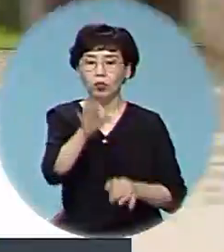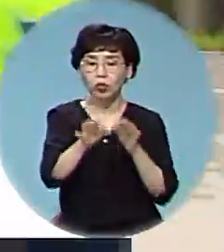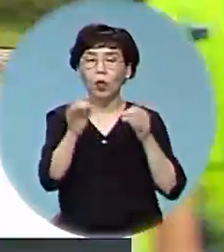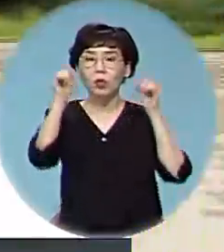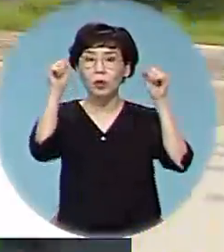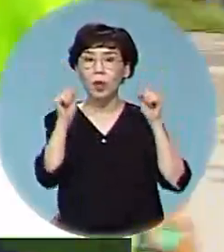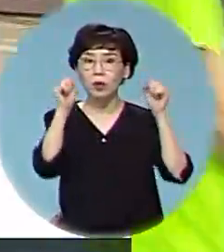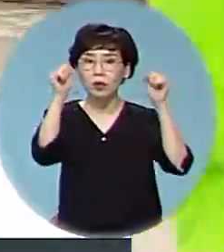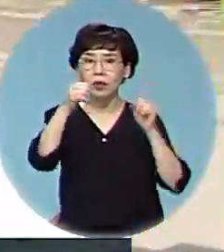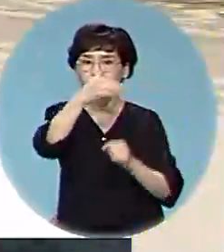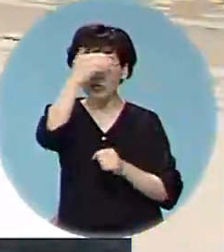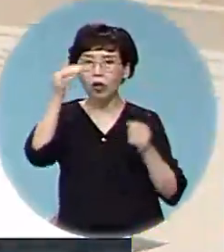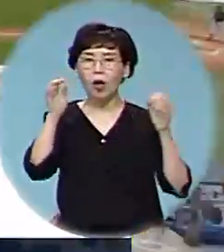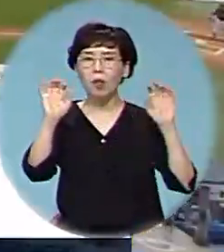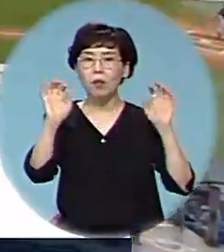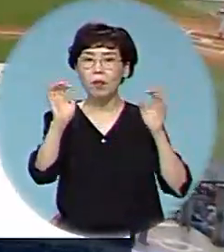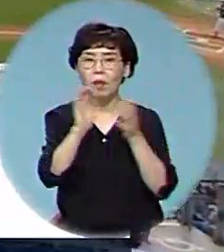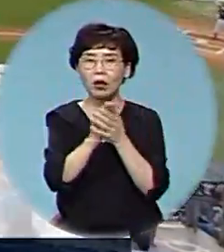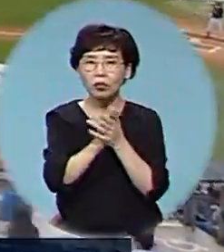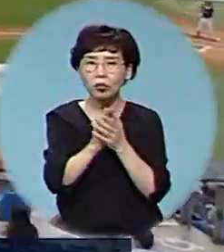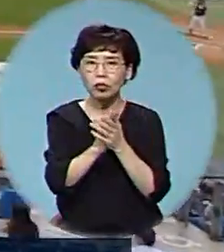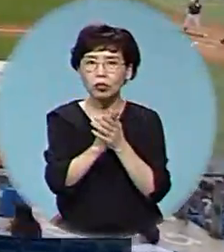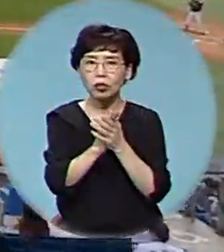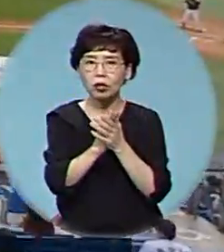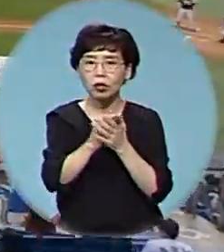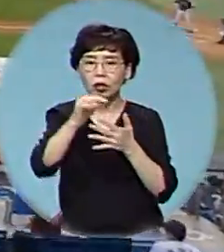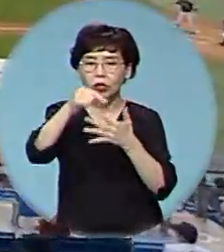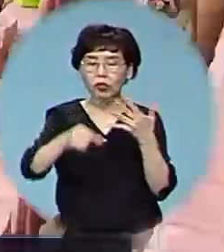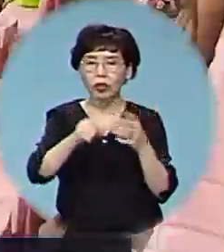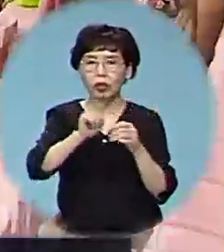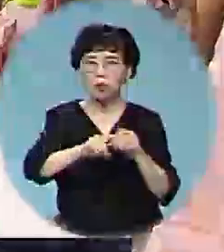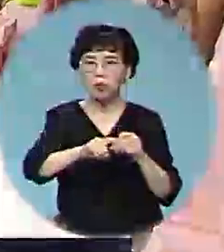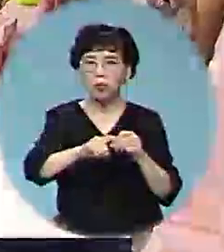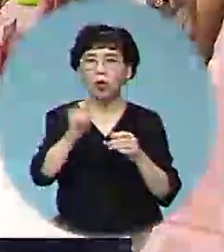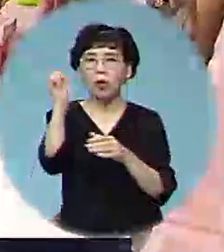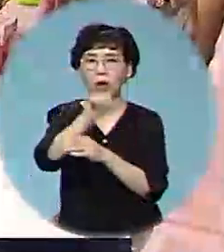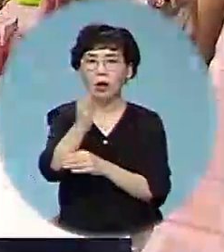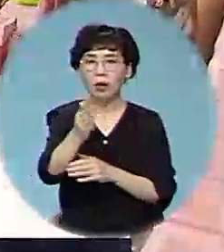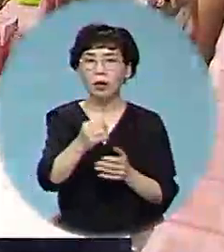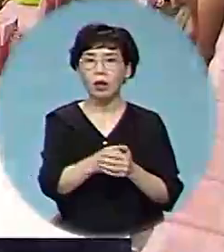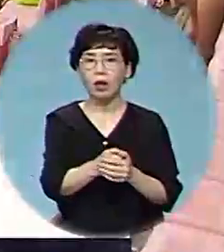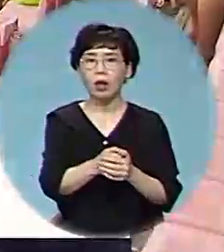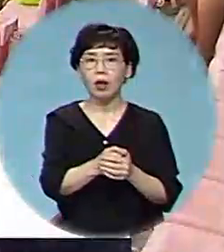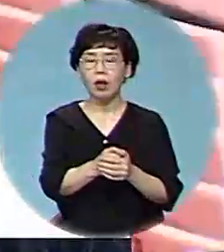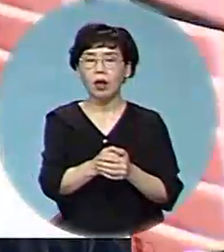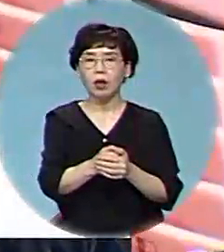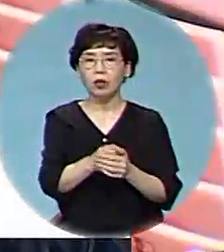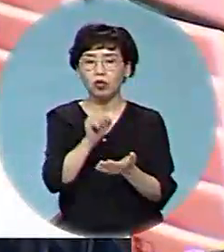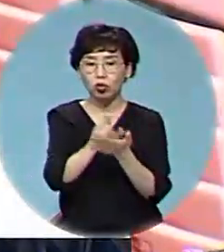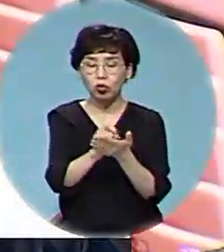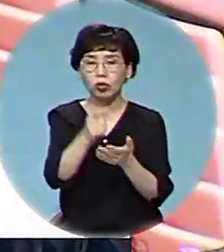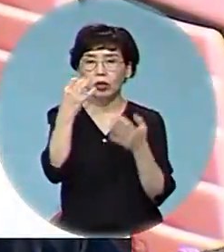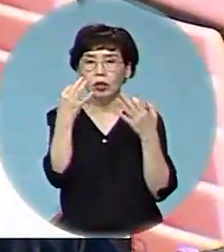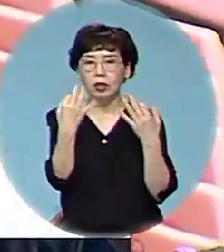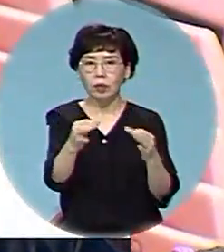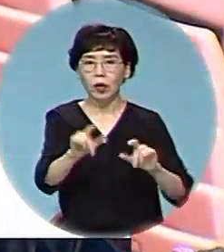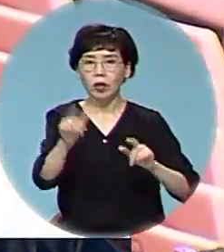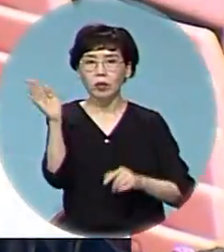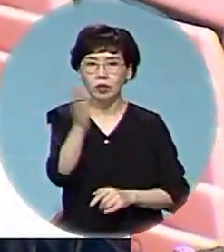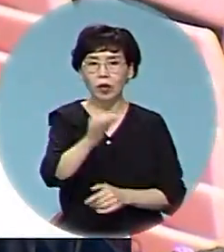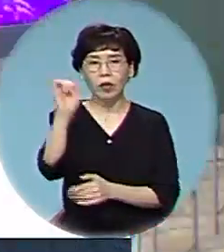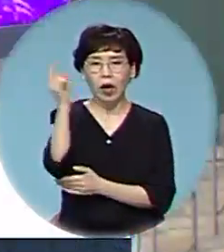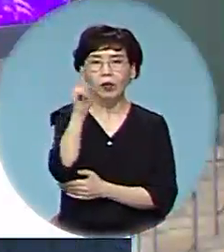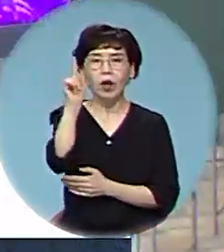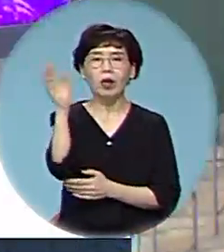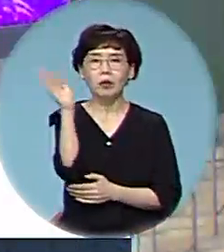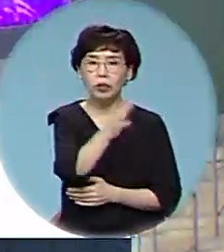입장이 순차적으로 확대됩니다. 프로야구는 내일부터, 프로축구는 오는 금요일부터 전체 관중석의